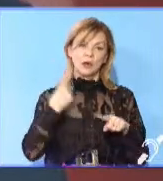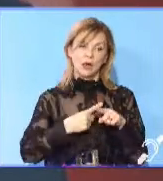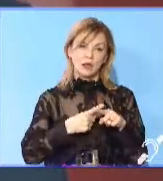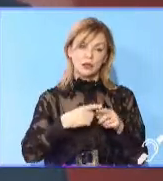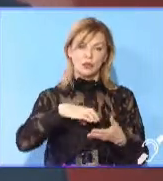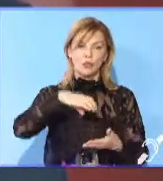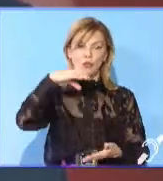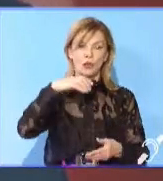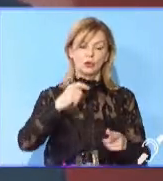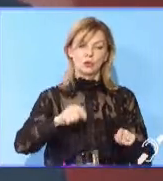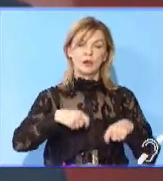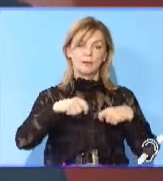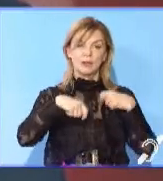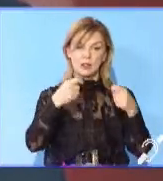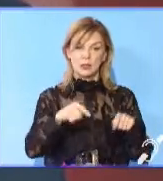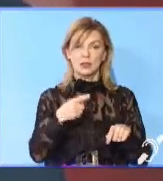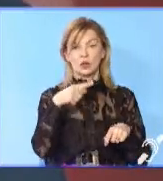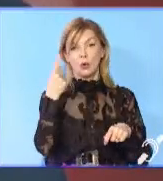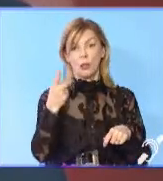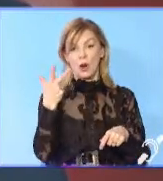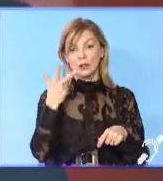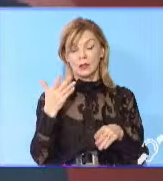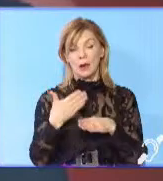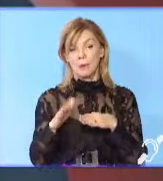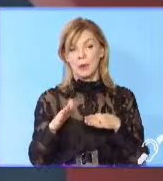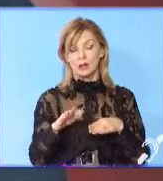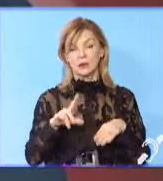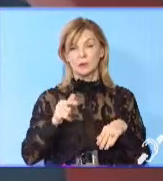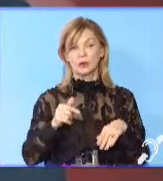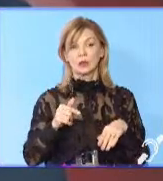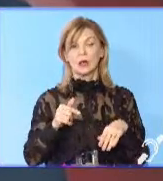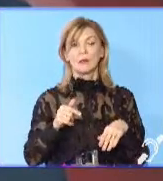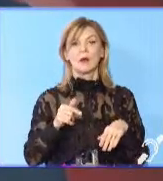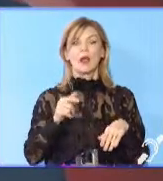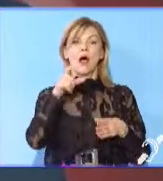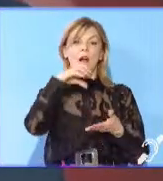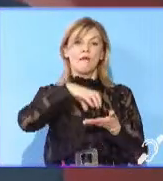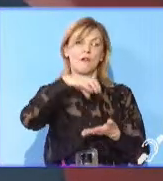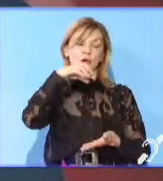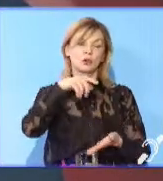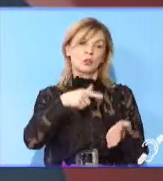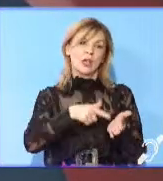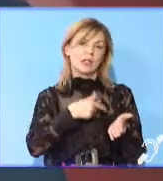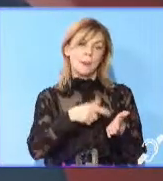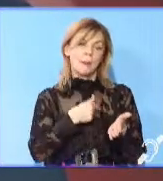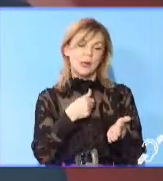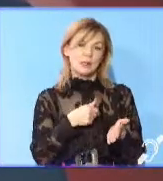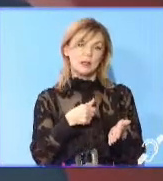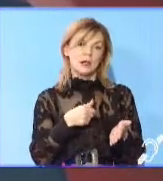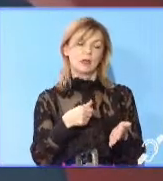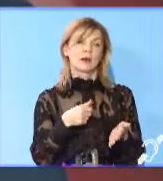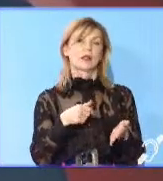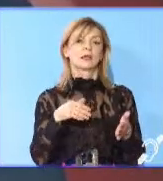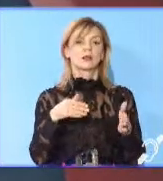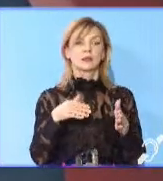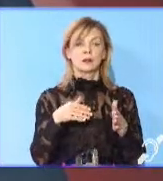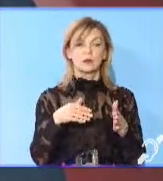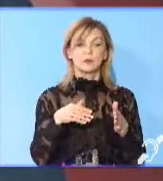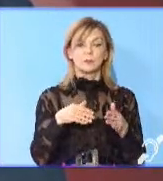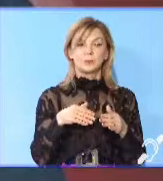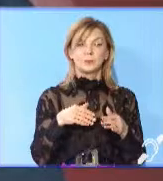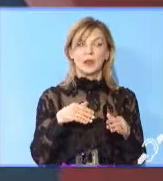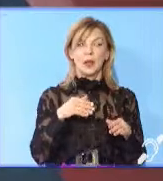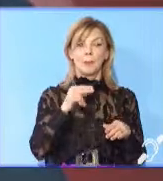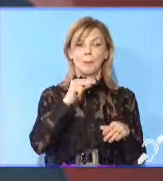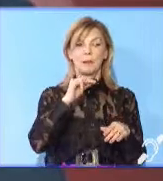investiții. O altă parte putem să-i ducem în fondurile de pensii, adică putem să ne ducem cu ei în pilonul